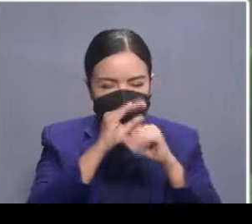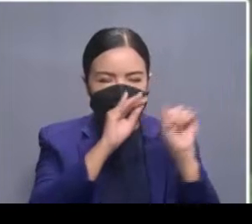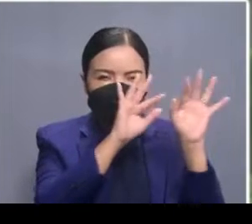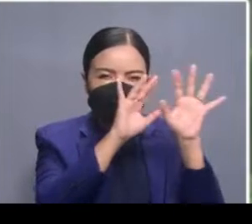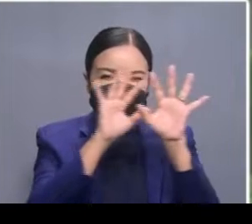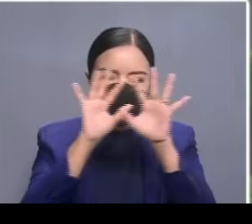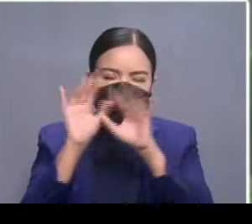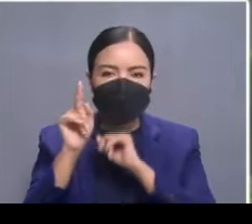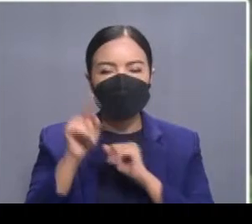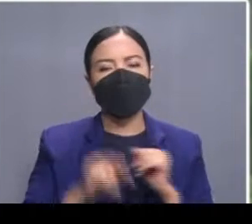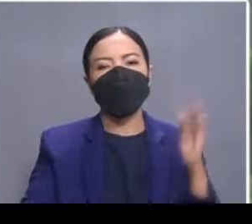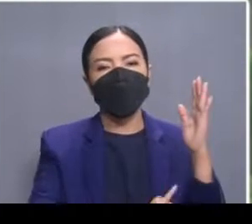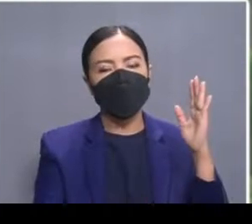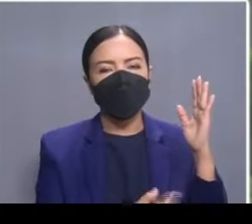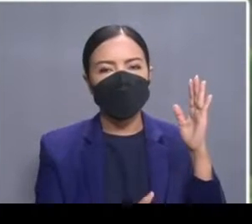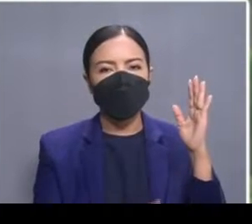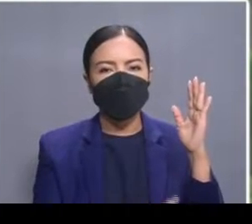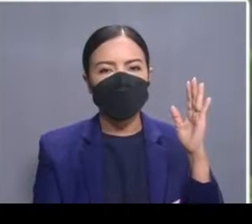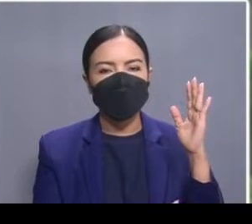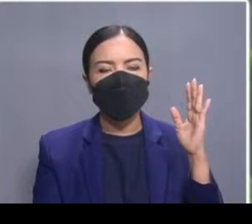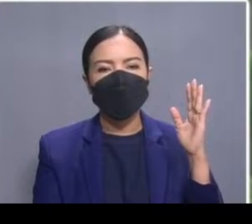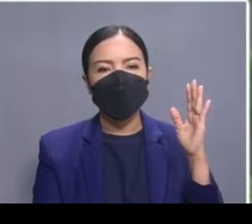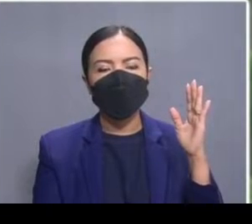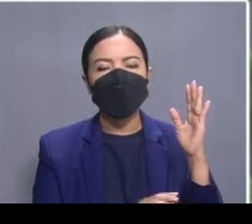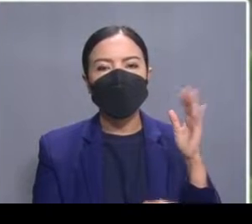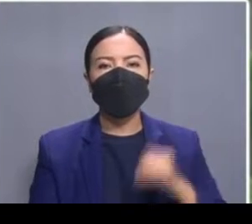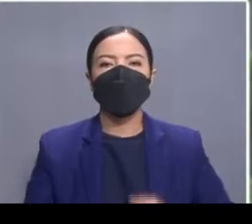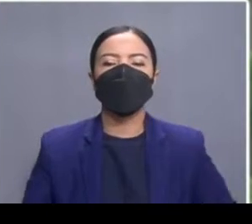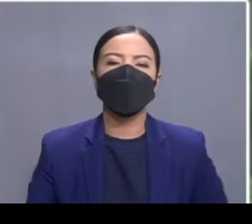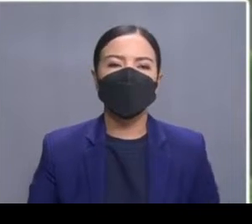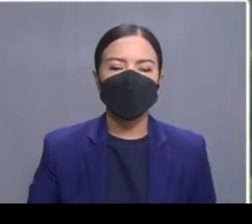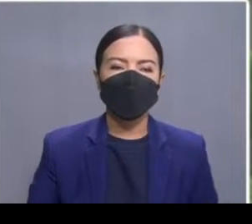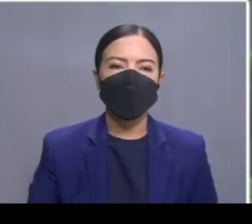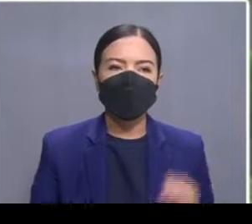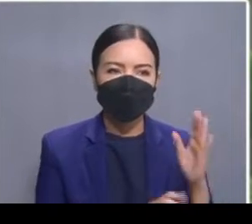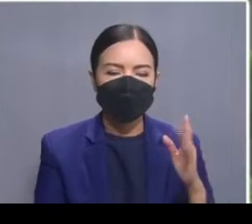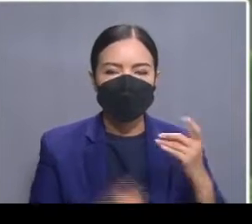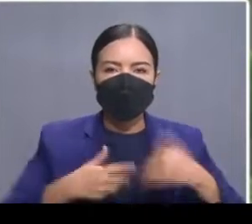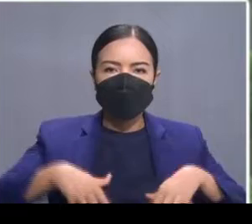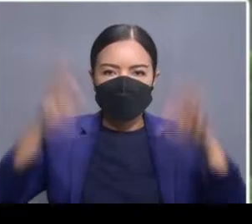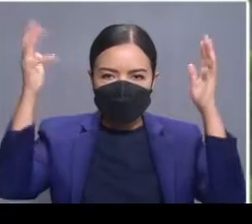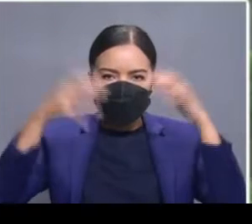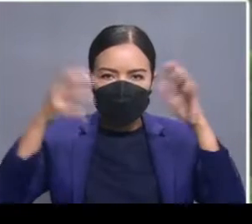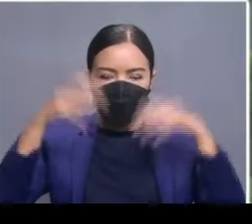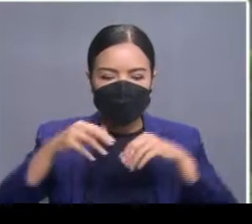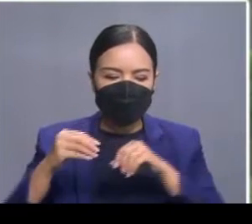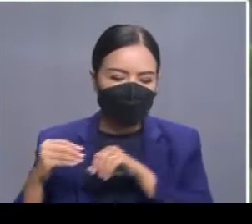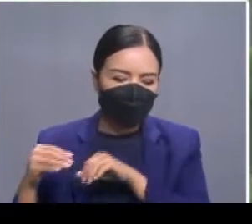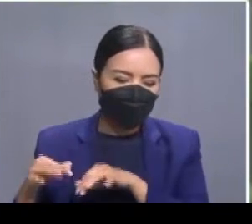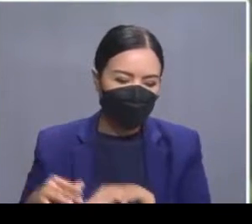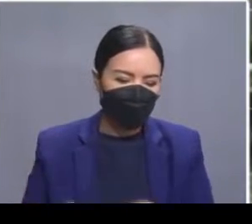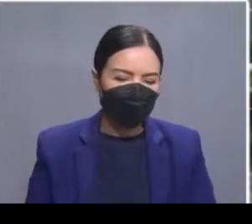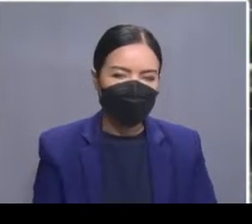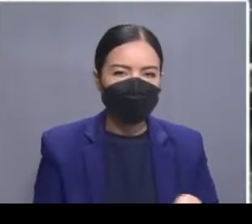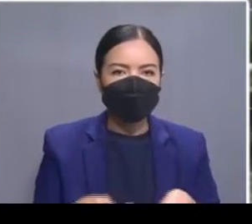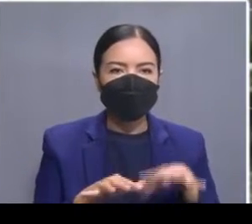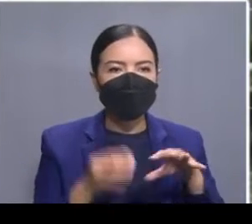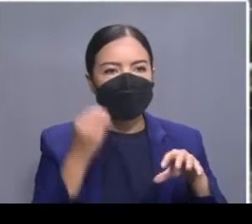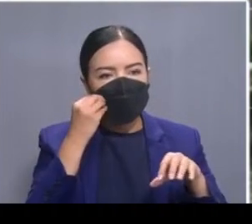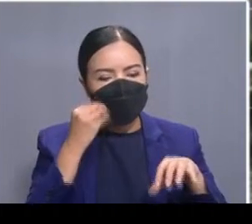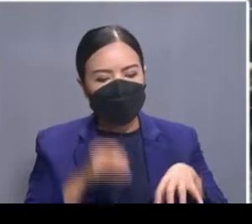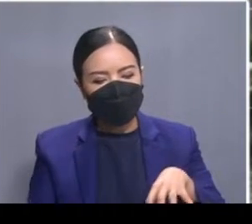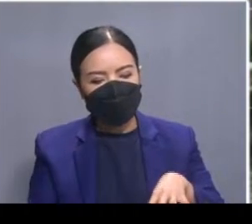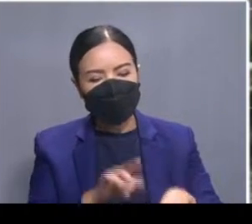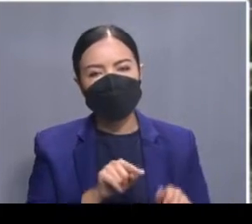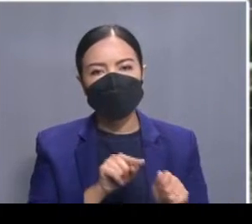7จังหวัดของสงขลานี้ฝนตกหนักมาได้สักพักหนึ่งเพราะฝนตกหนักระบายไม่ทันค่ะเออท่วมบ้านเรือนประชาชนที่